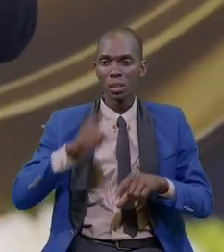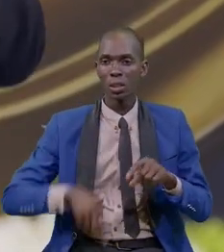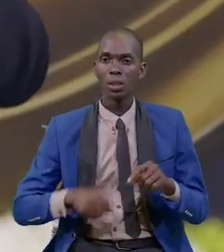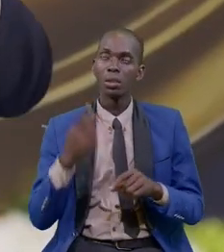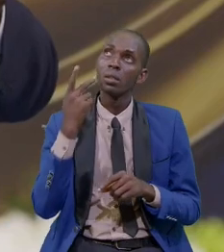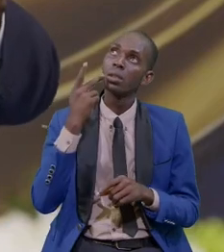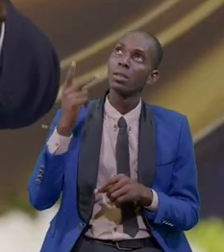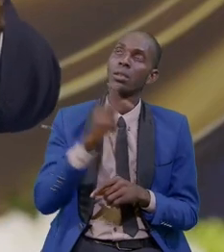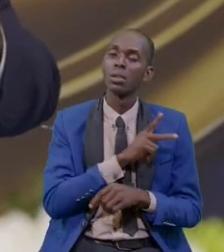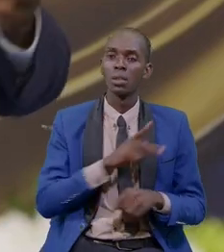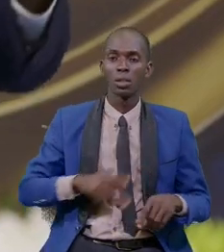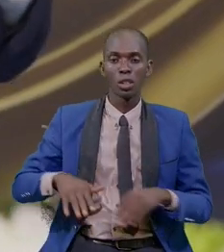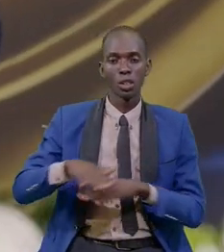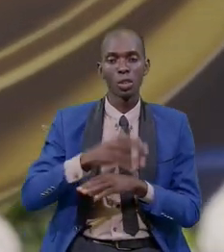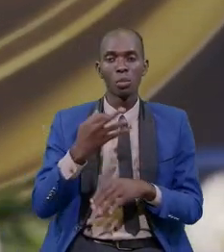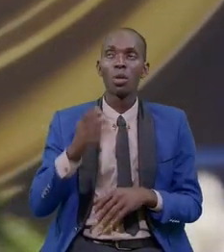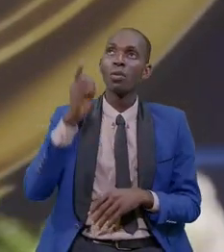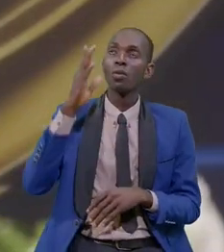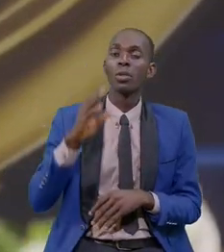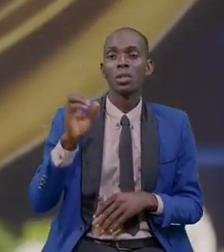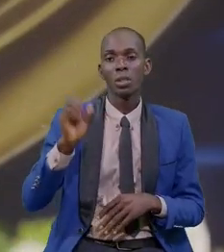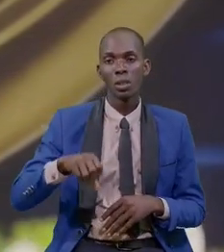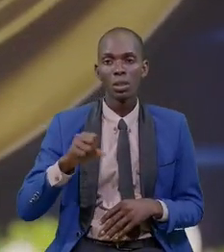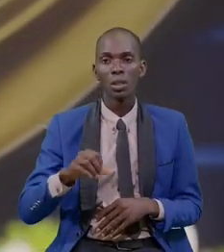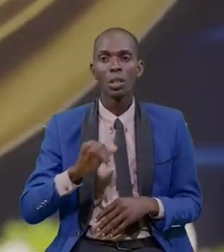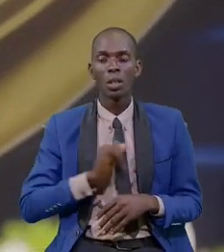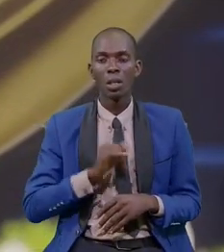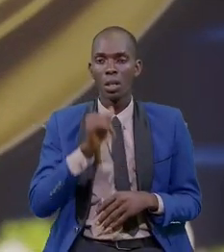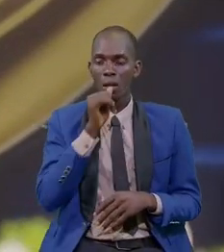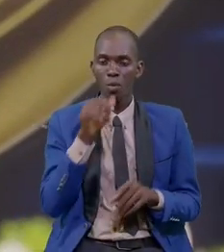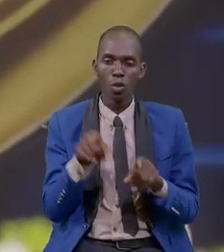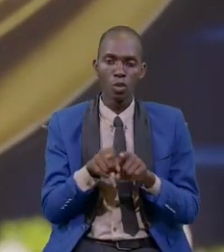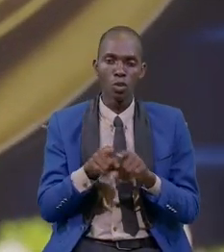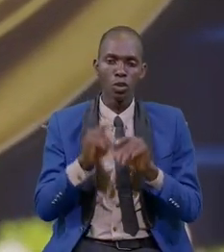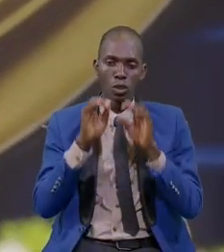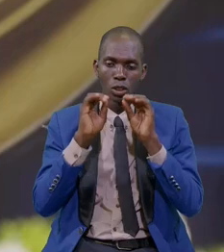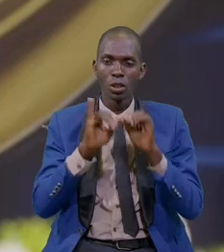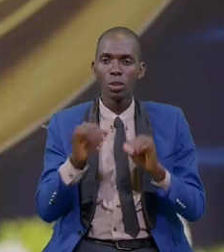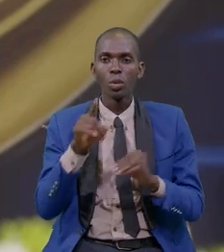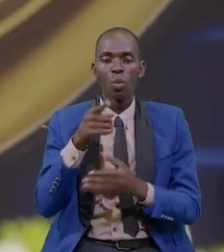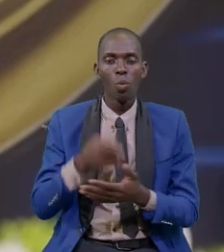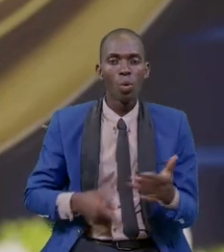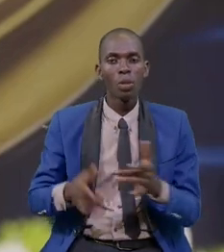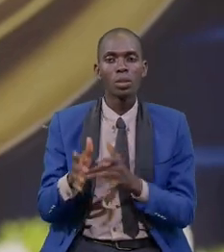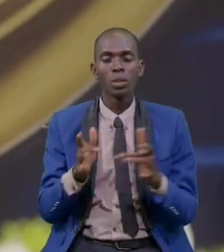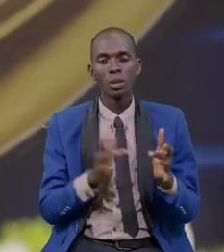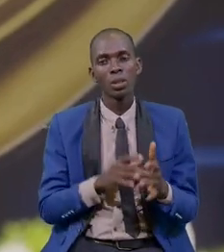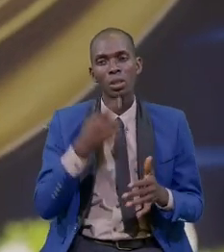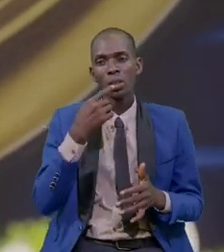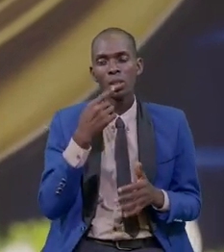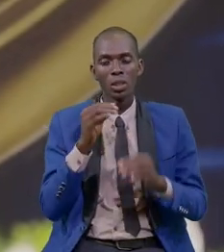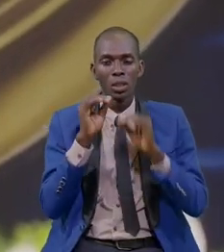Dieu. Oui, je vous ai enseigné cela. Et je suis en train de vous enseigner aussi ce que Jésus a dit.